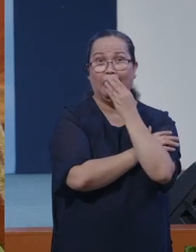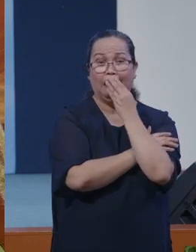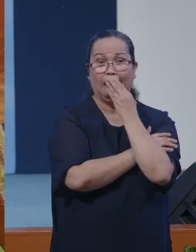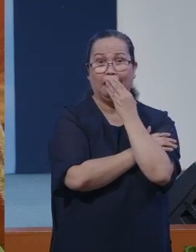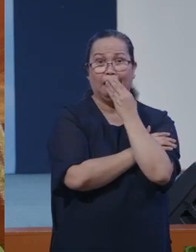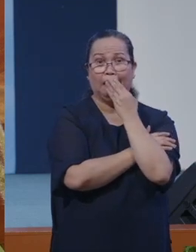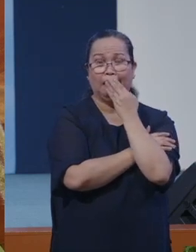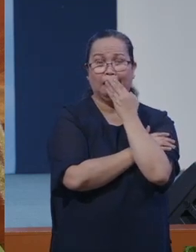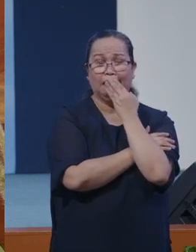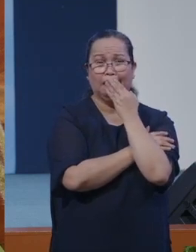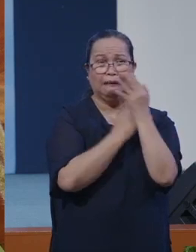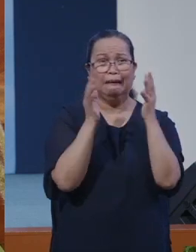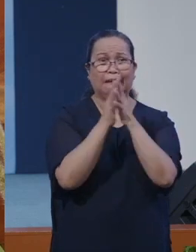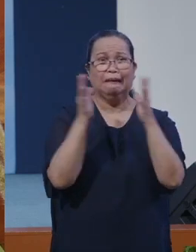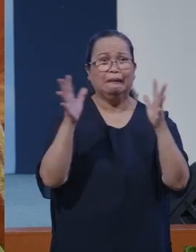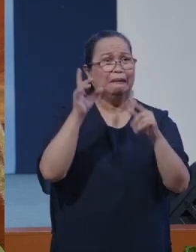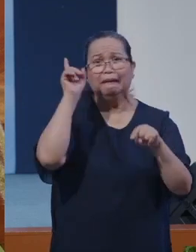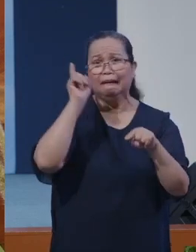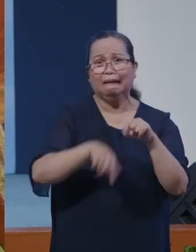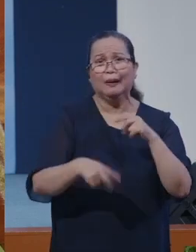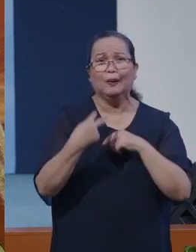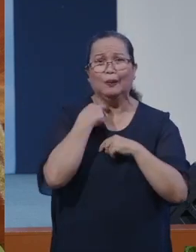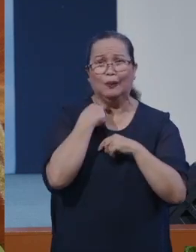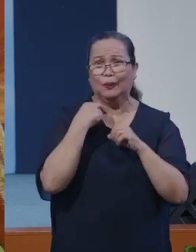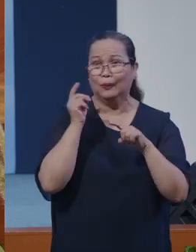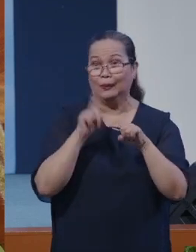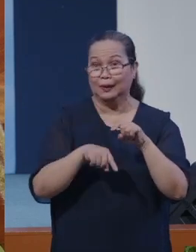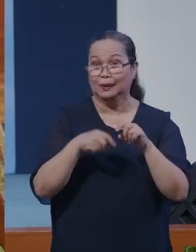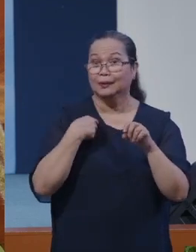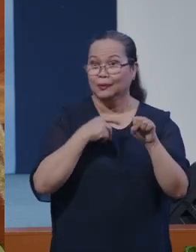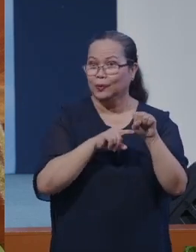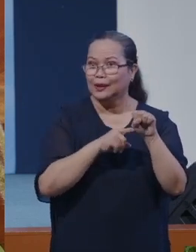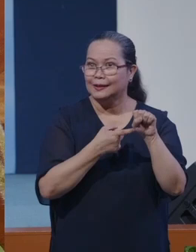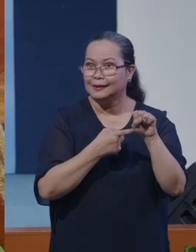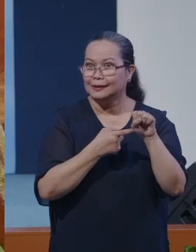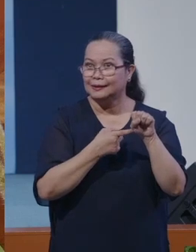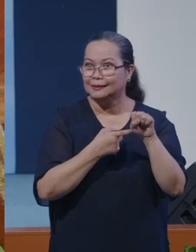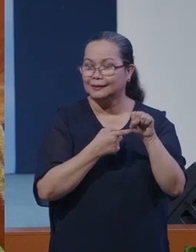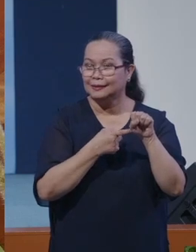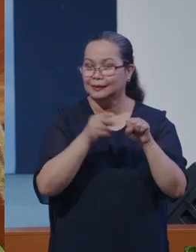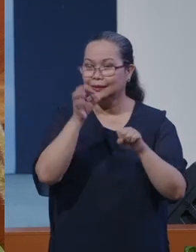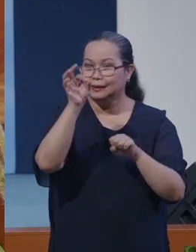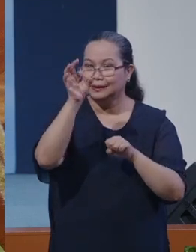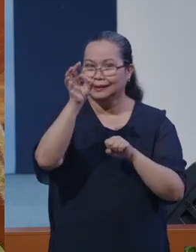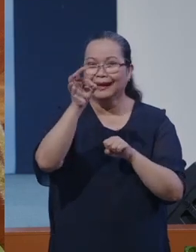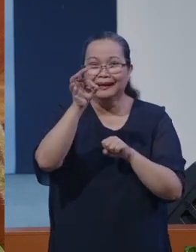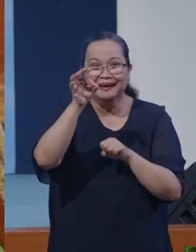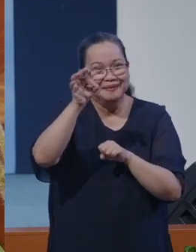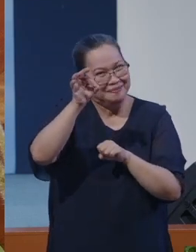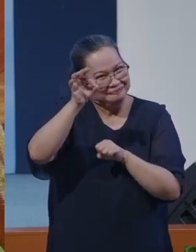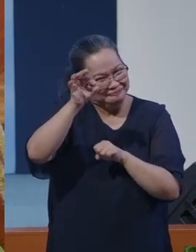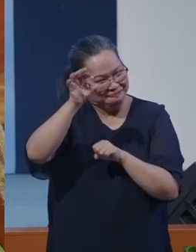Laki! Hindi ko yata kaya yan. O sige, umpisahan natin sa 19%.